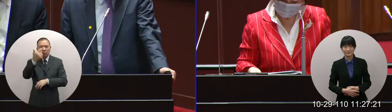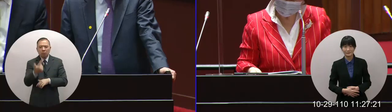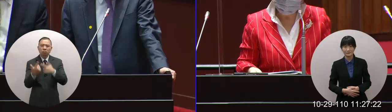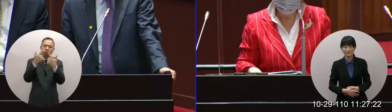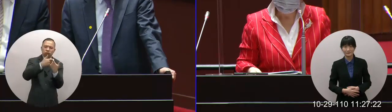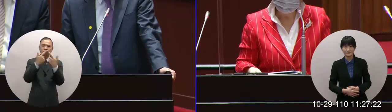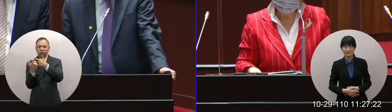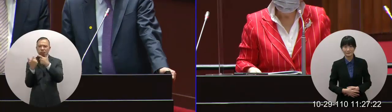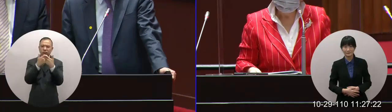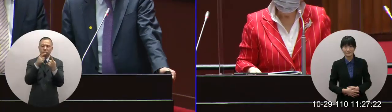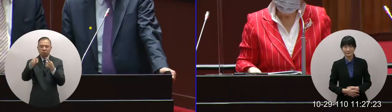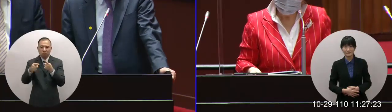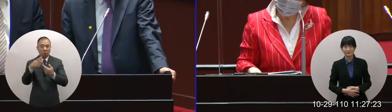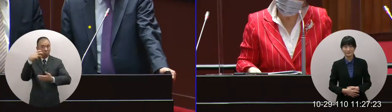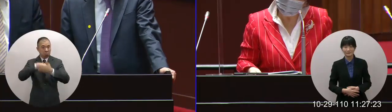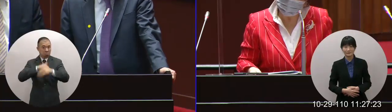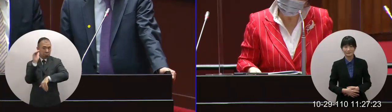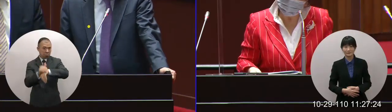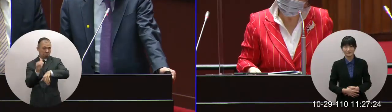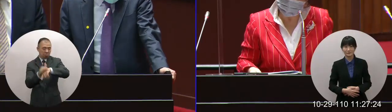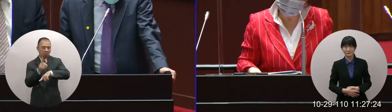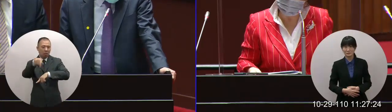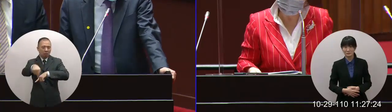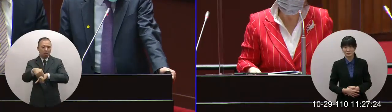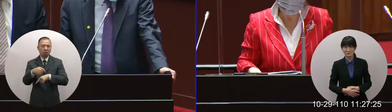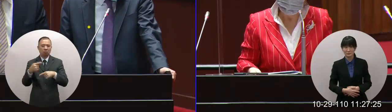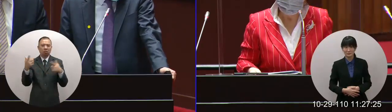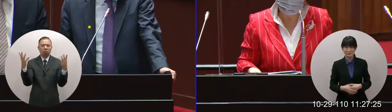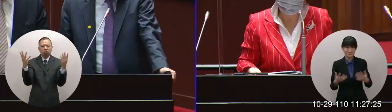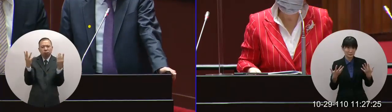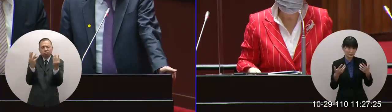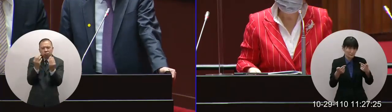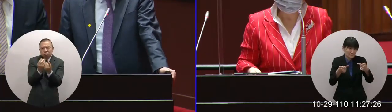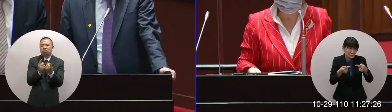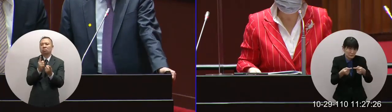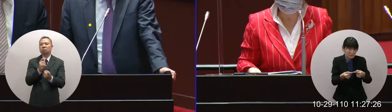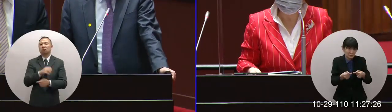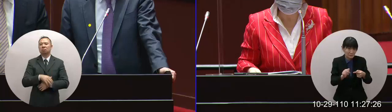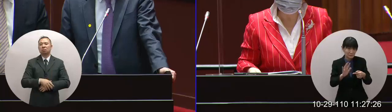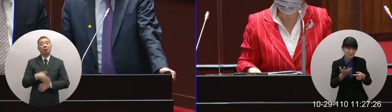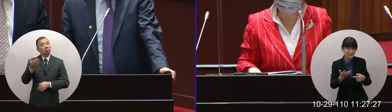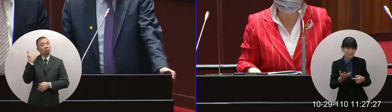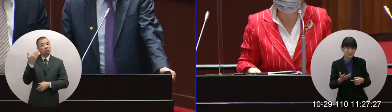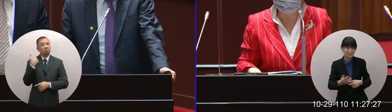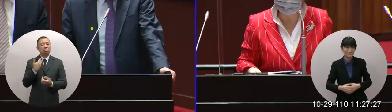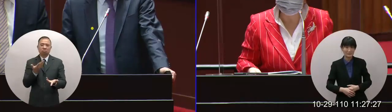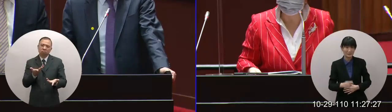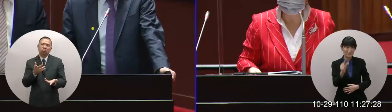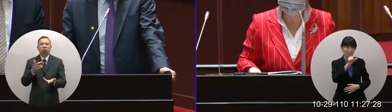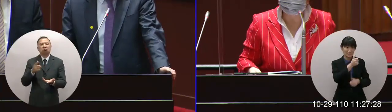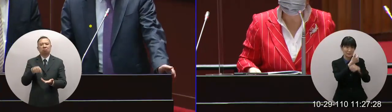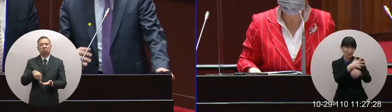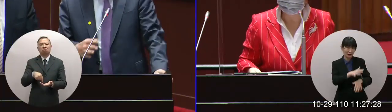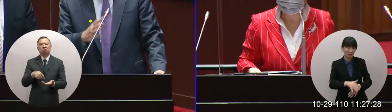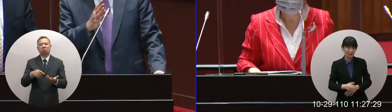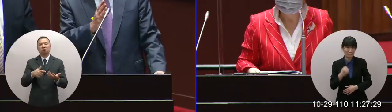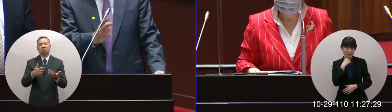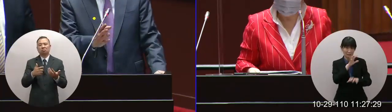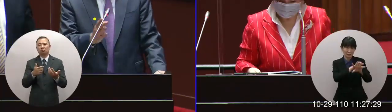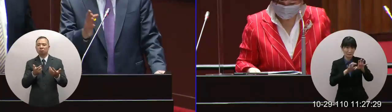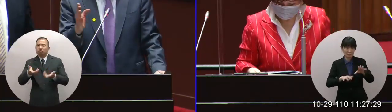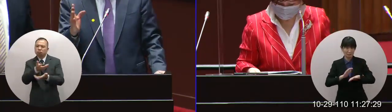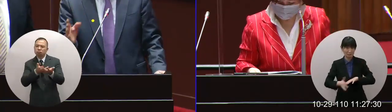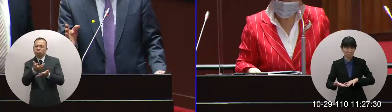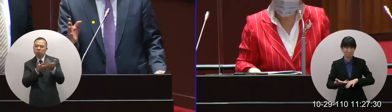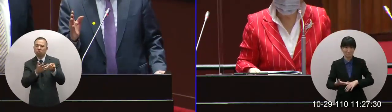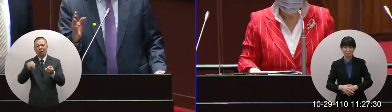语言也越来越了解， 越来越密合了。 对。 以前大家都发现这个台湾不会发生啦， 科技界圈